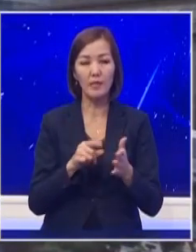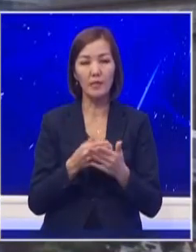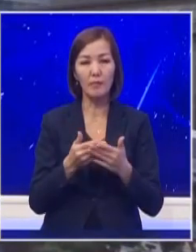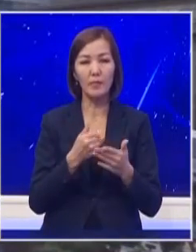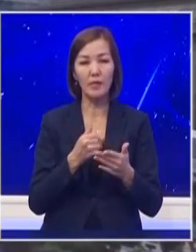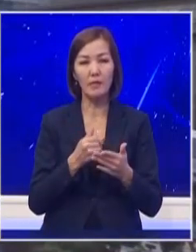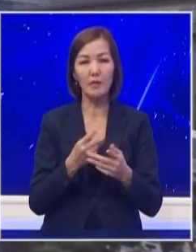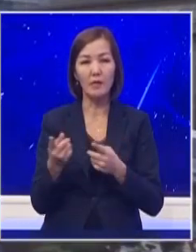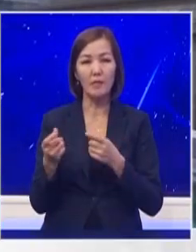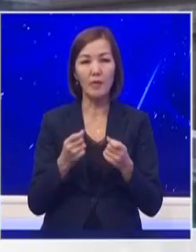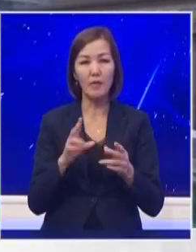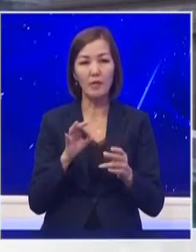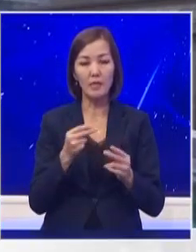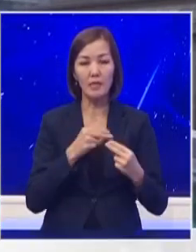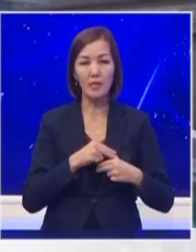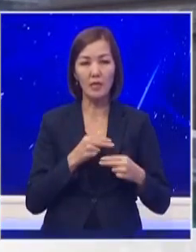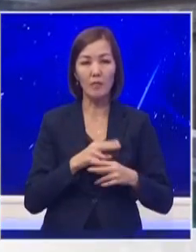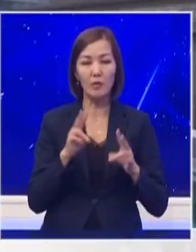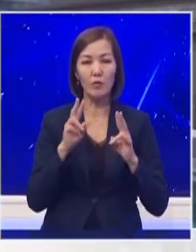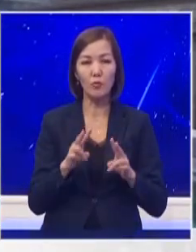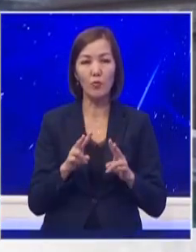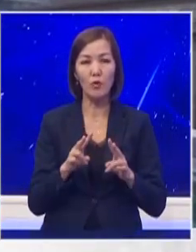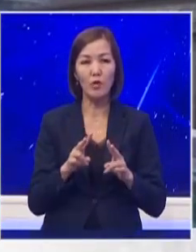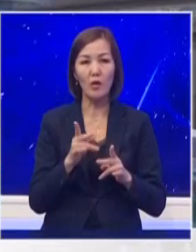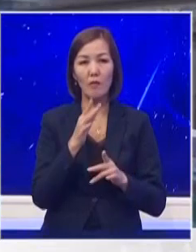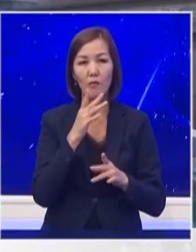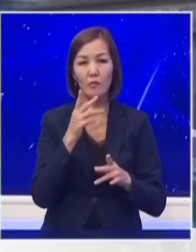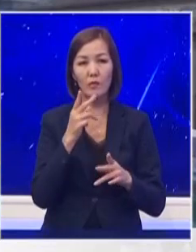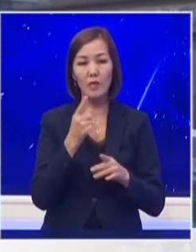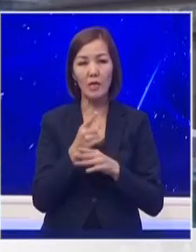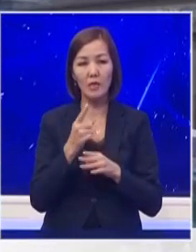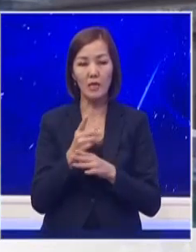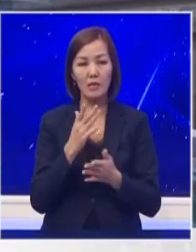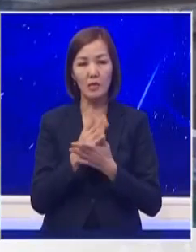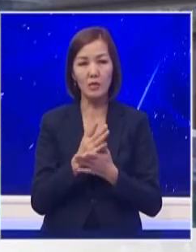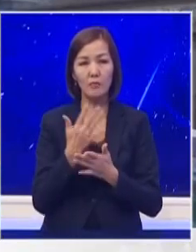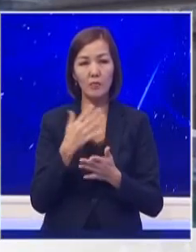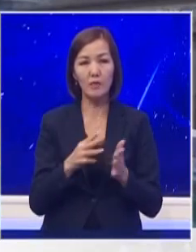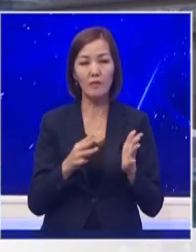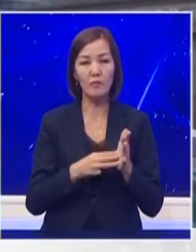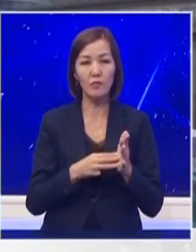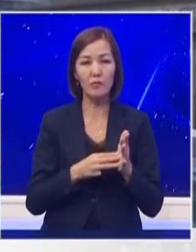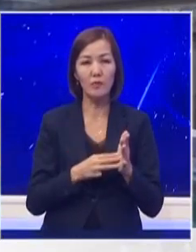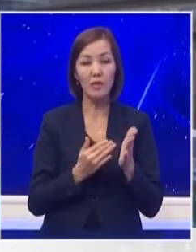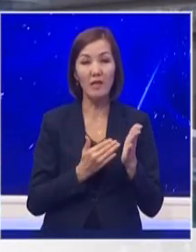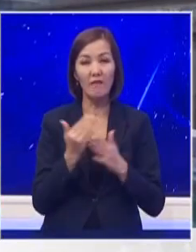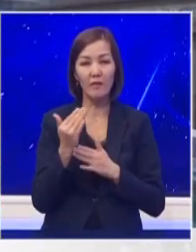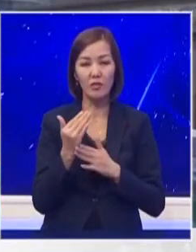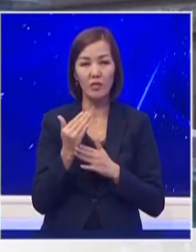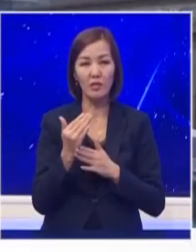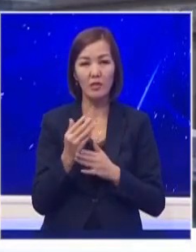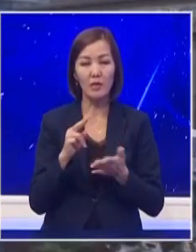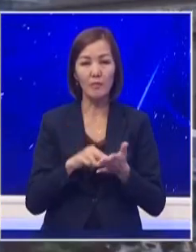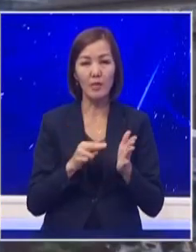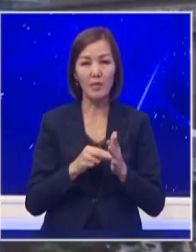могут привлекаться На социальные работы но сейчас возраст ограничен с 58 и выше мы